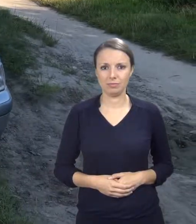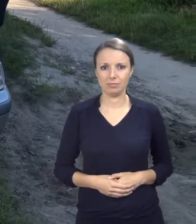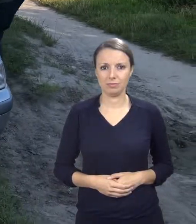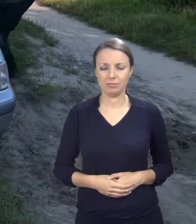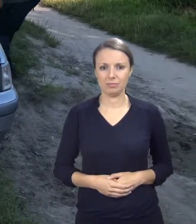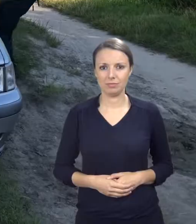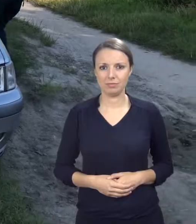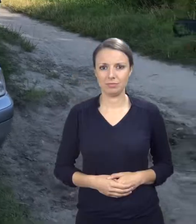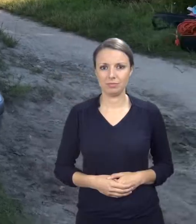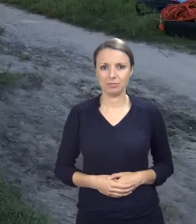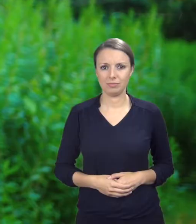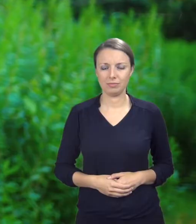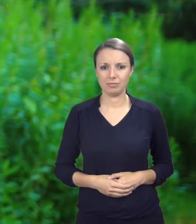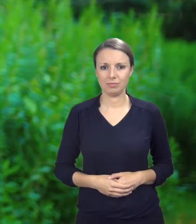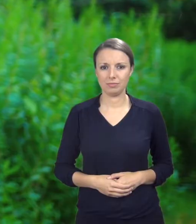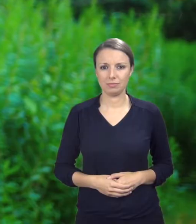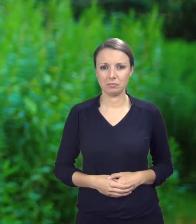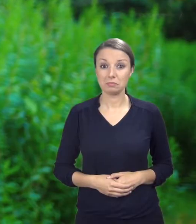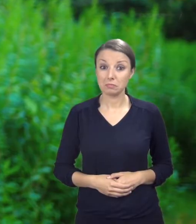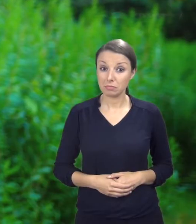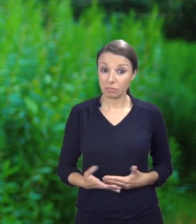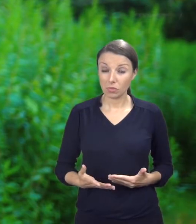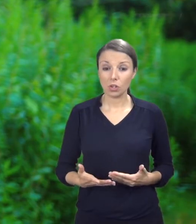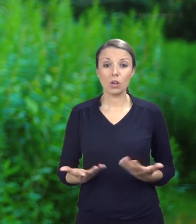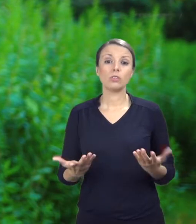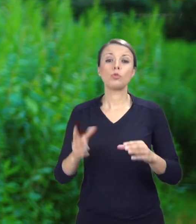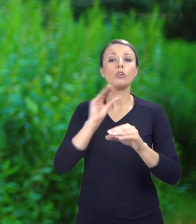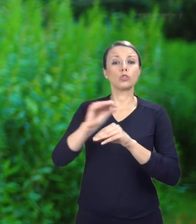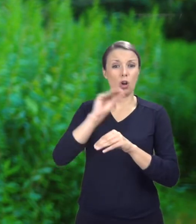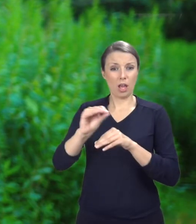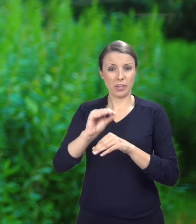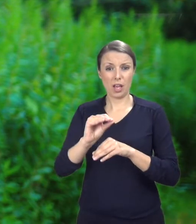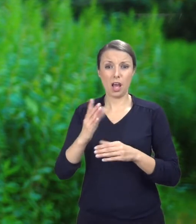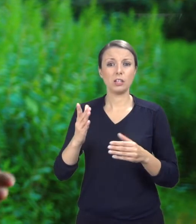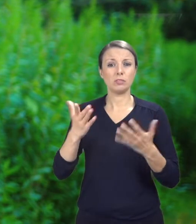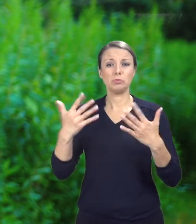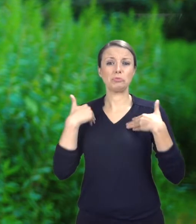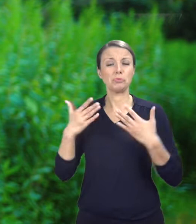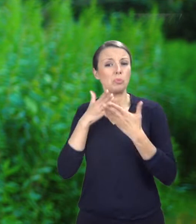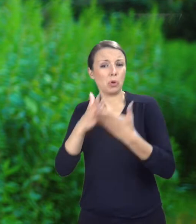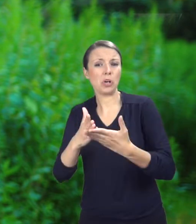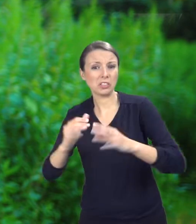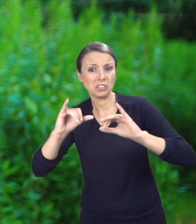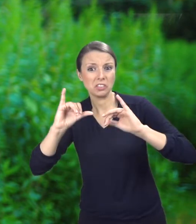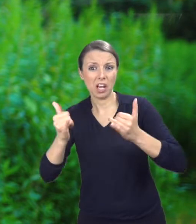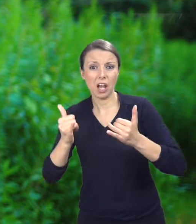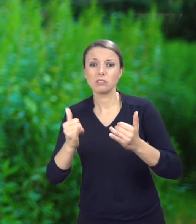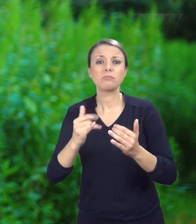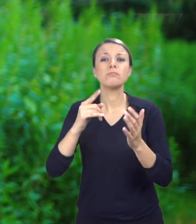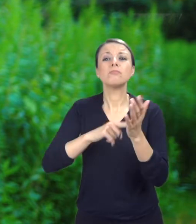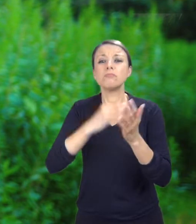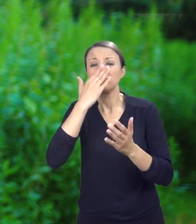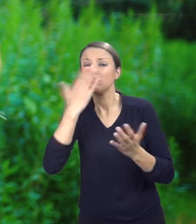Jest, koniec, brawo. Same szkolenia sztuki przetrwania najczęściej polegają na tym, że uczymy się, jak rozpalać